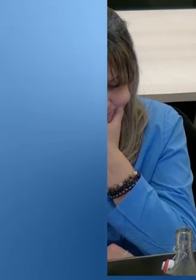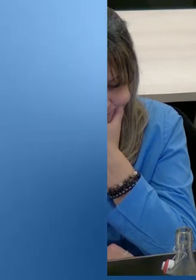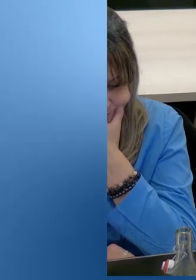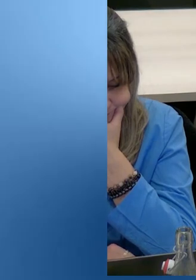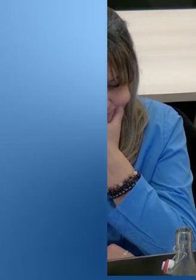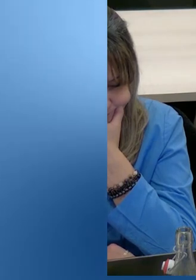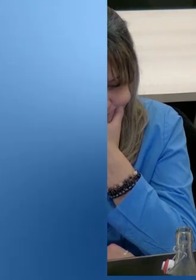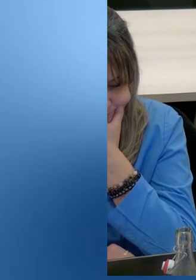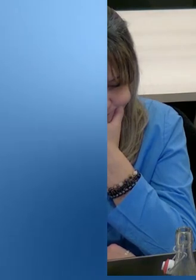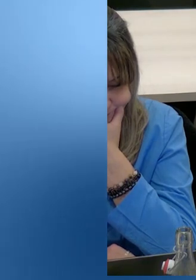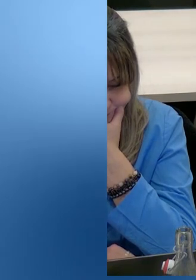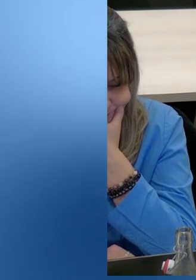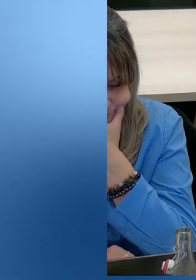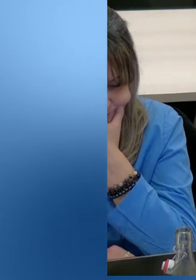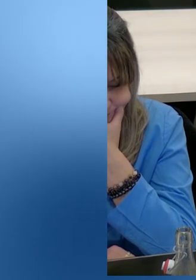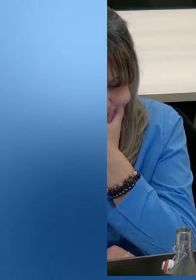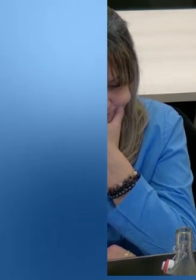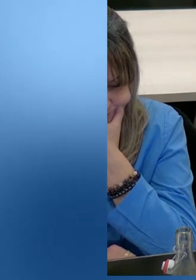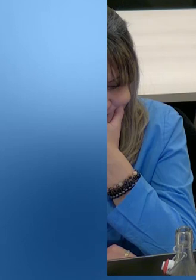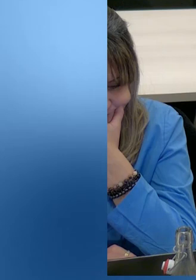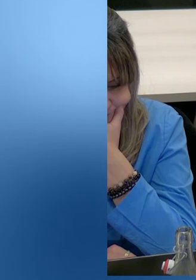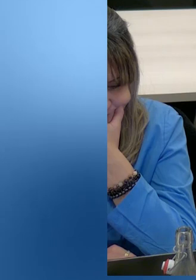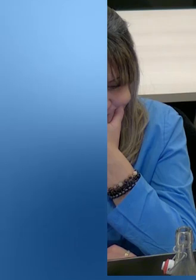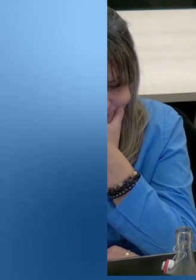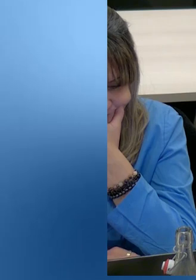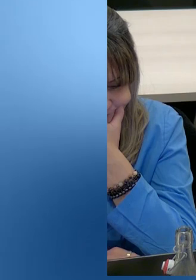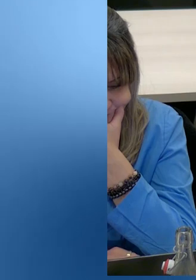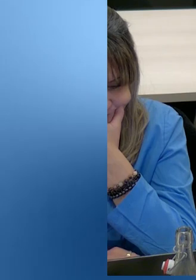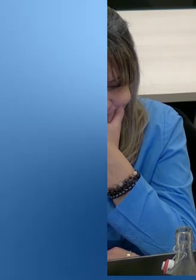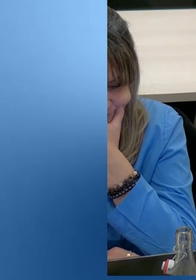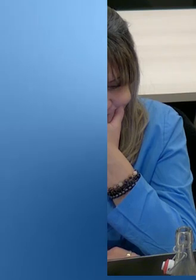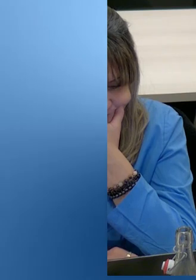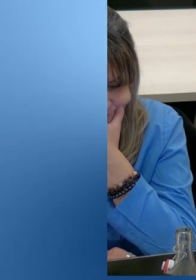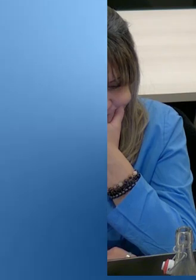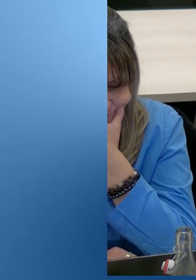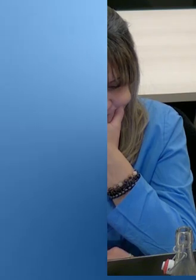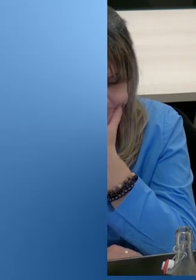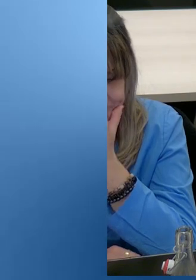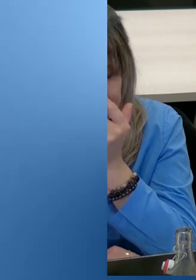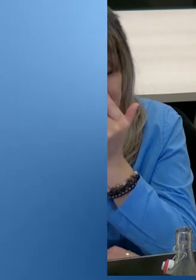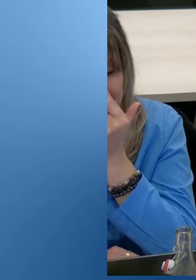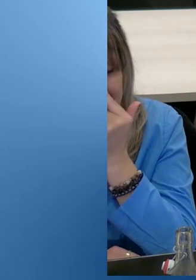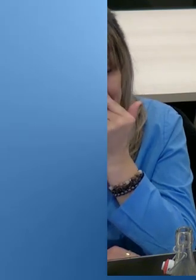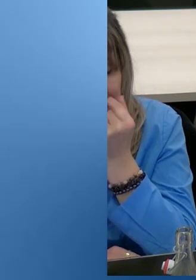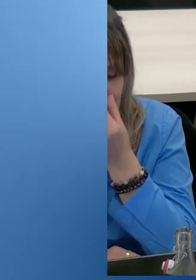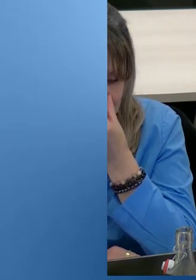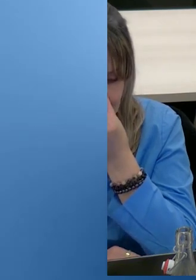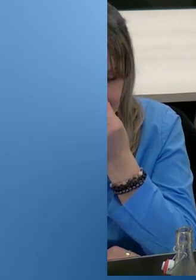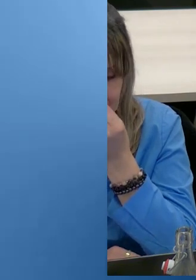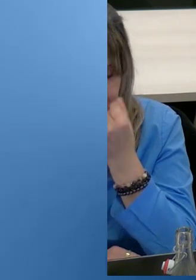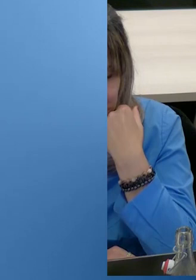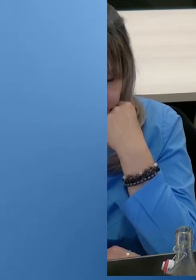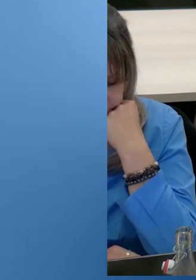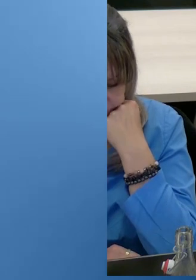fonctionné et nous ce qu'on a besoin de savoir le group NASA c'est on on est vrait être satisfait et vous félicité de savoir qu'on retrouve ces enfants sur d'ux